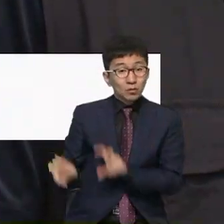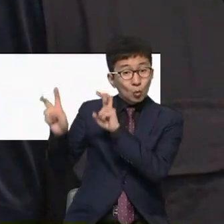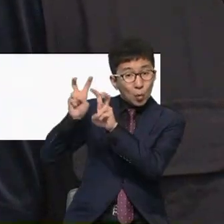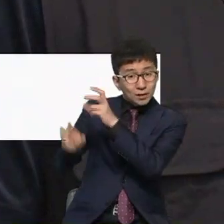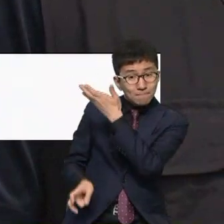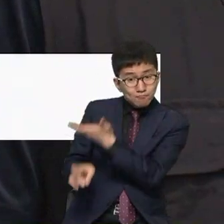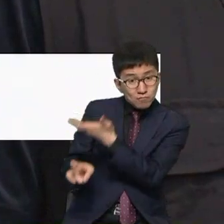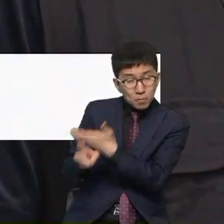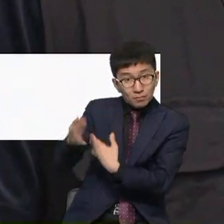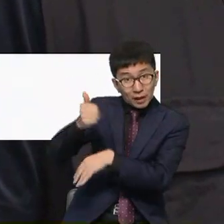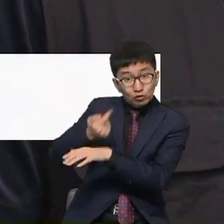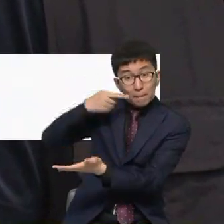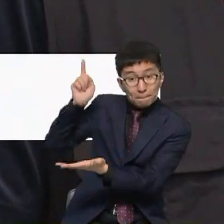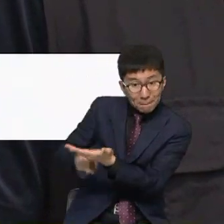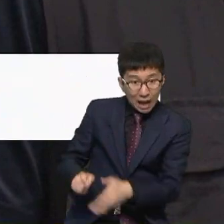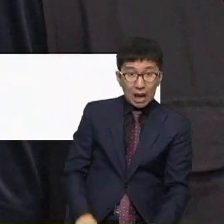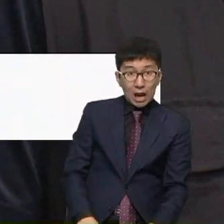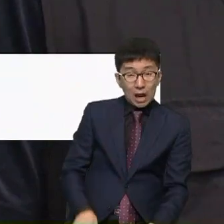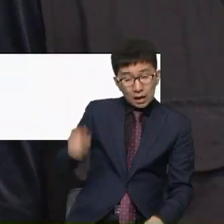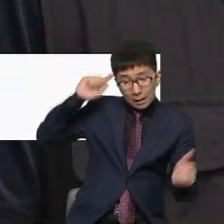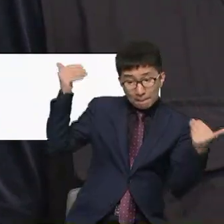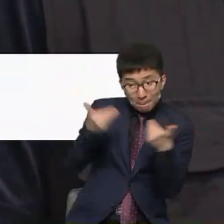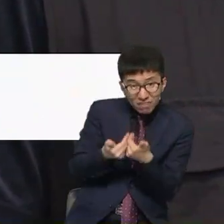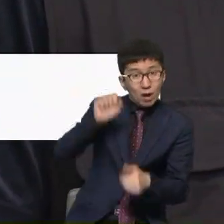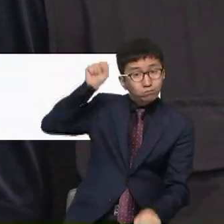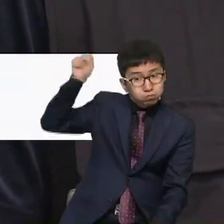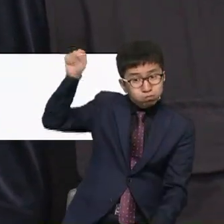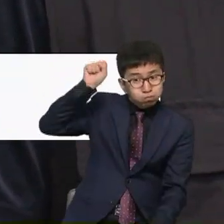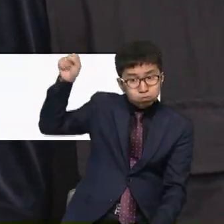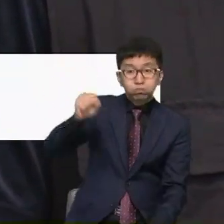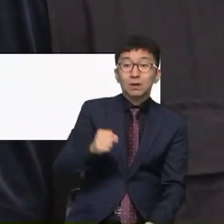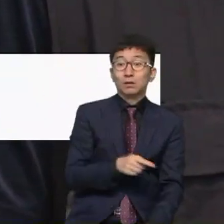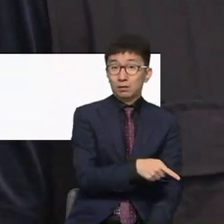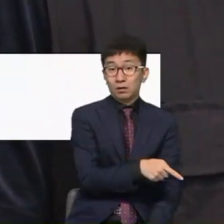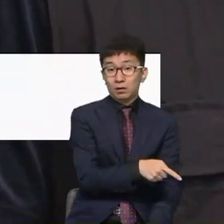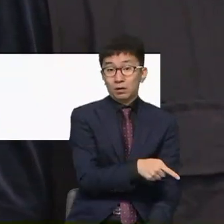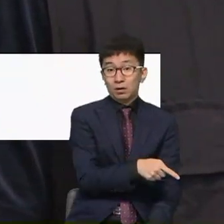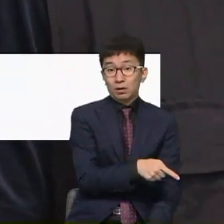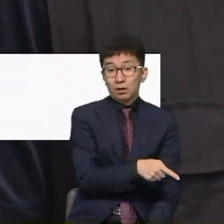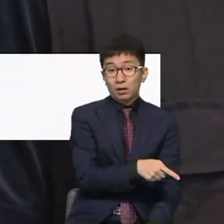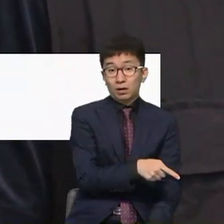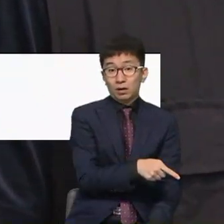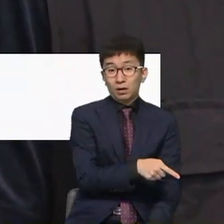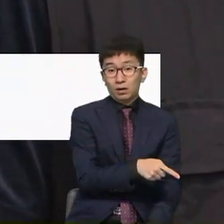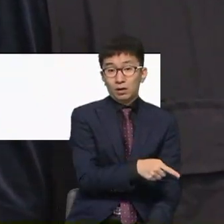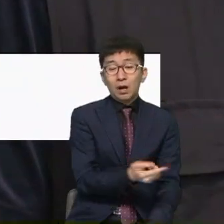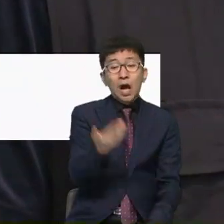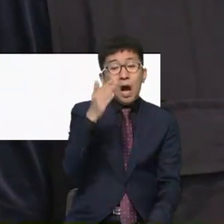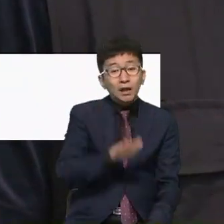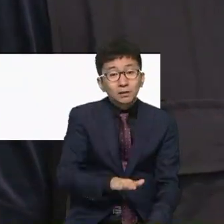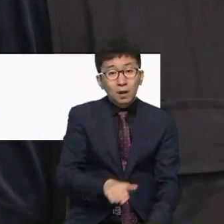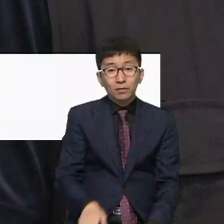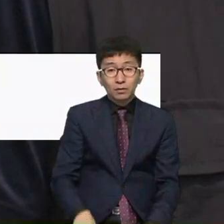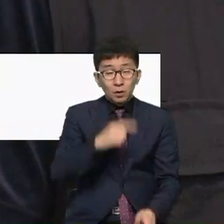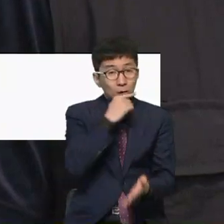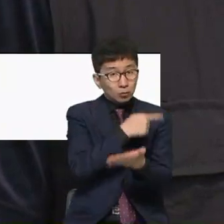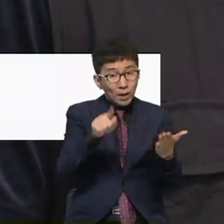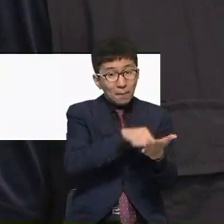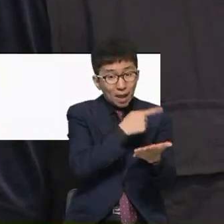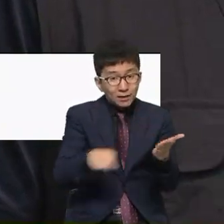나중에 드러나서 그것에 저항한 것이다라고 인정을 받더라도 제기된 손배 자체는 철회되지